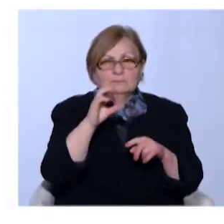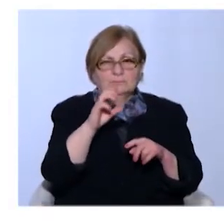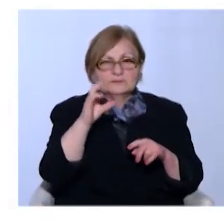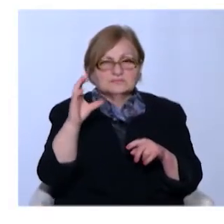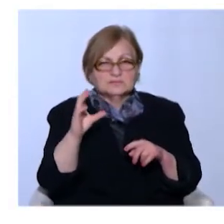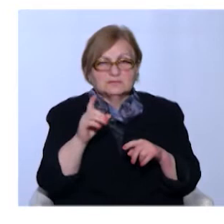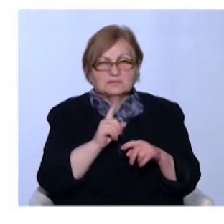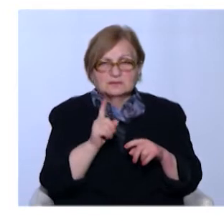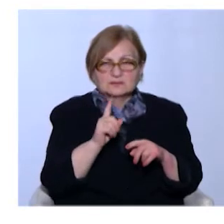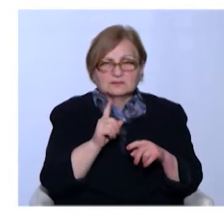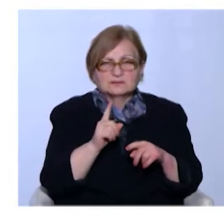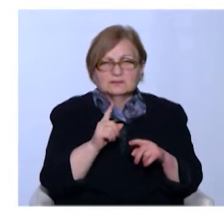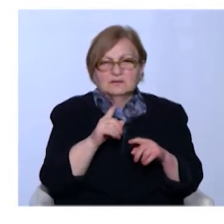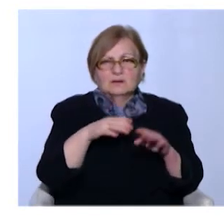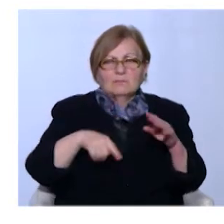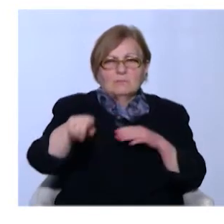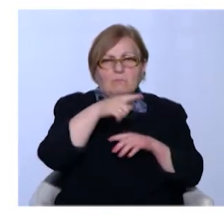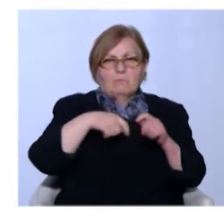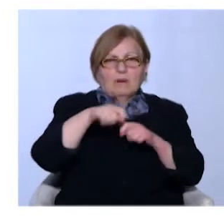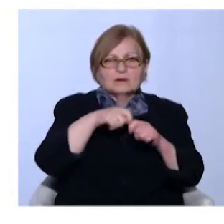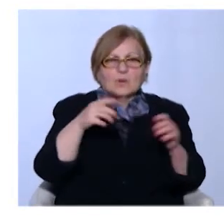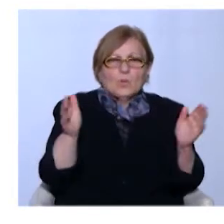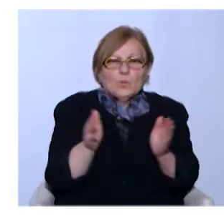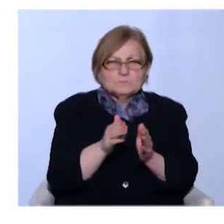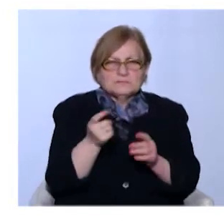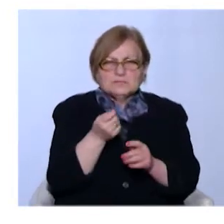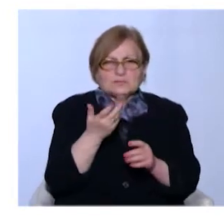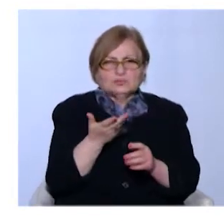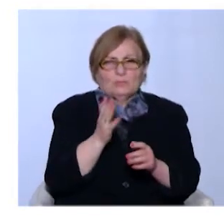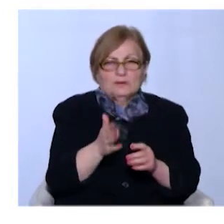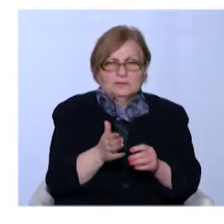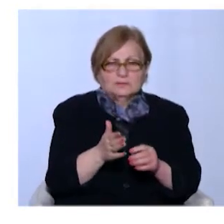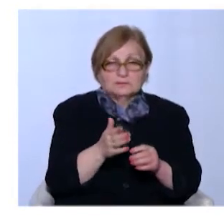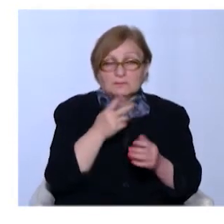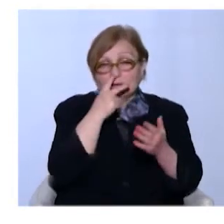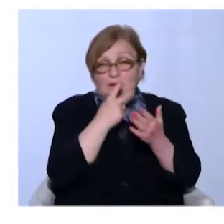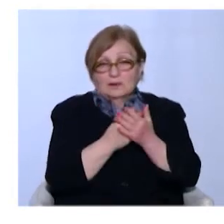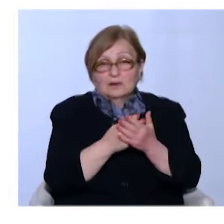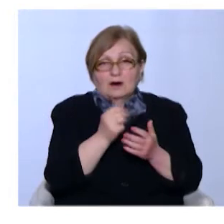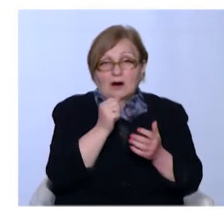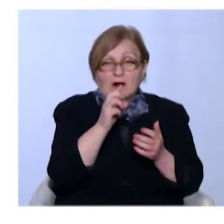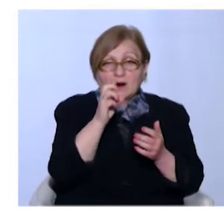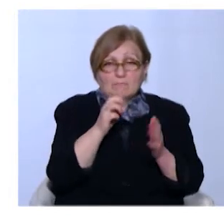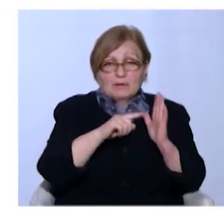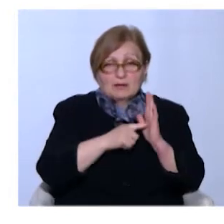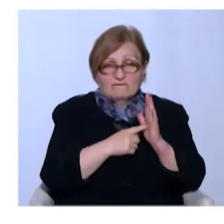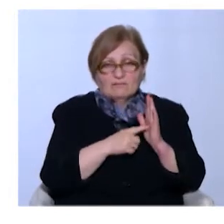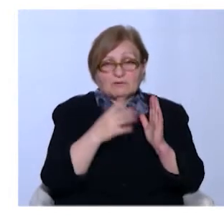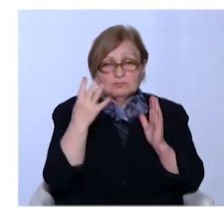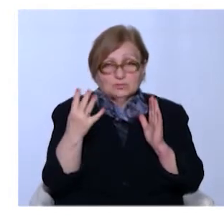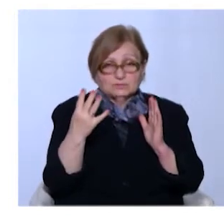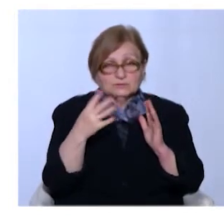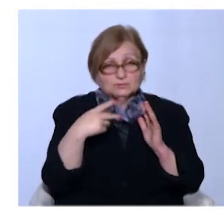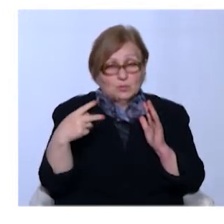რა უმცირეს ფართობი შეიძლება ჰქონდეს ABC სამკუთხედს. როგორც უკვე ნახეთ, AB ნამრავლი 4 სტოლი არის და